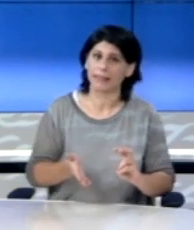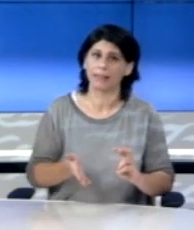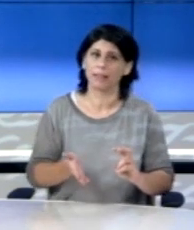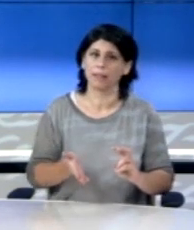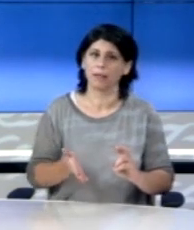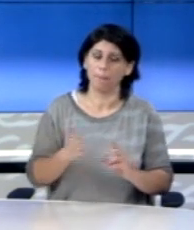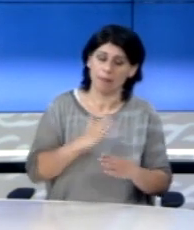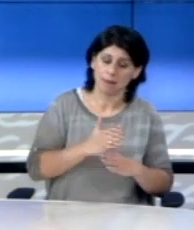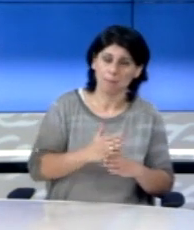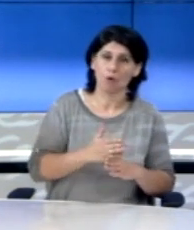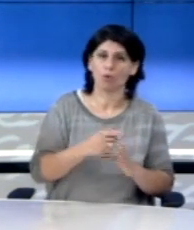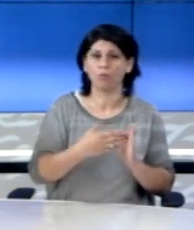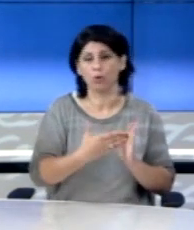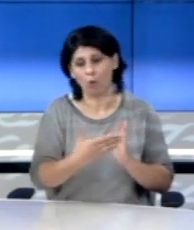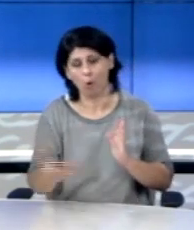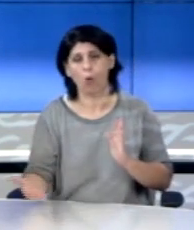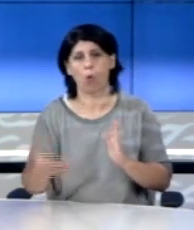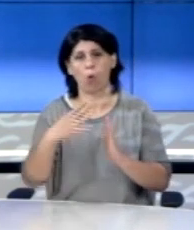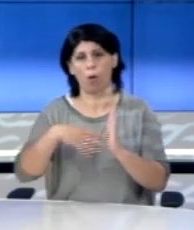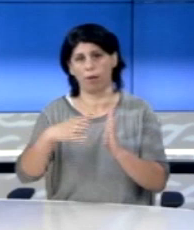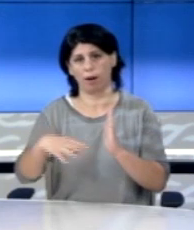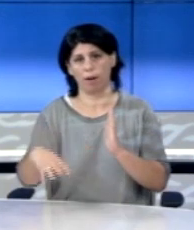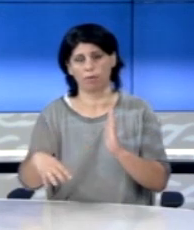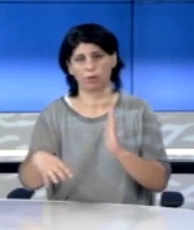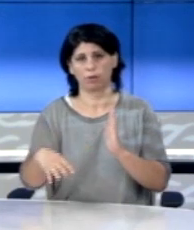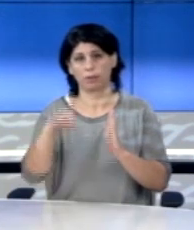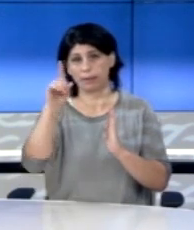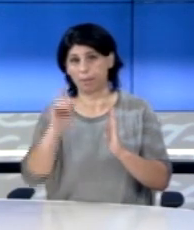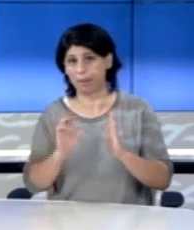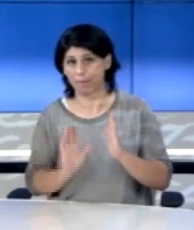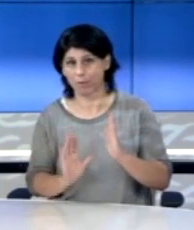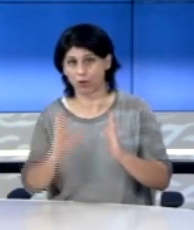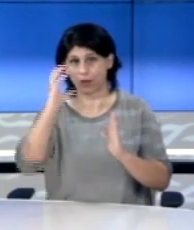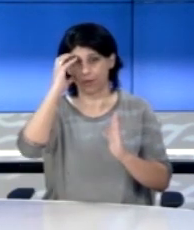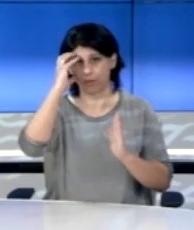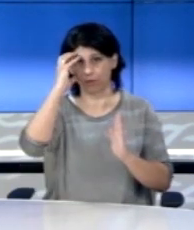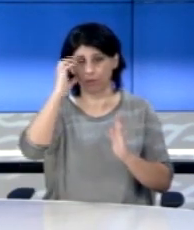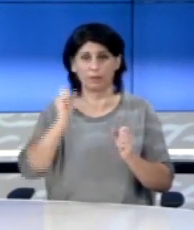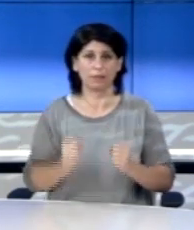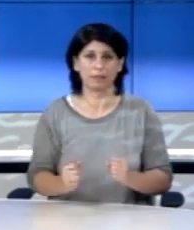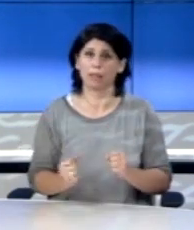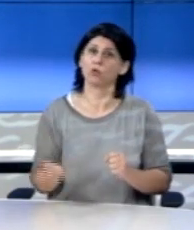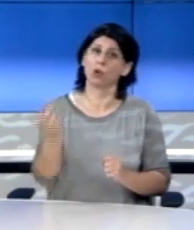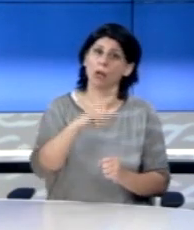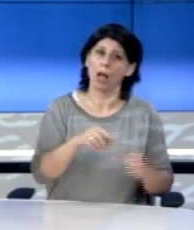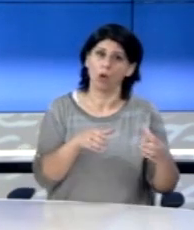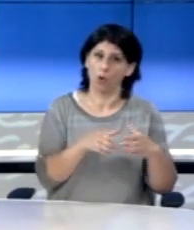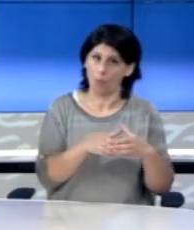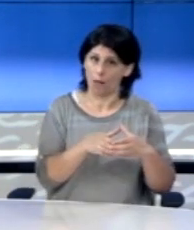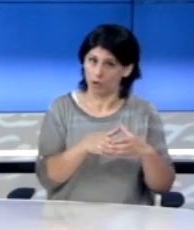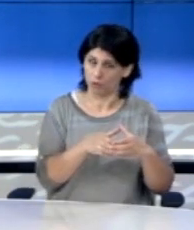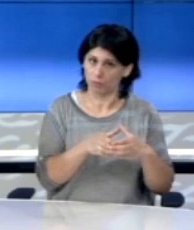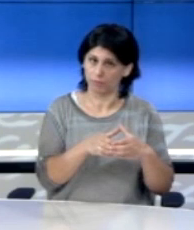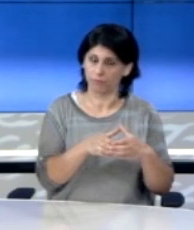την απόκρυψη αυτών των εγγράφων. Ή μήπως να θυμηθούμε τη στάση των άλλων κομμάτων